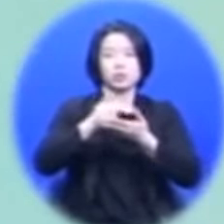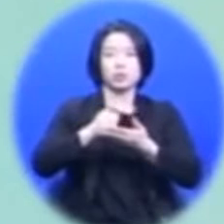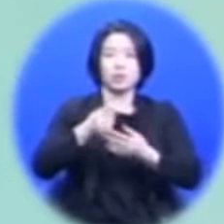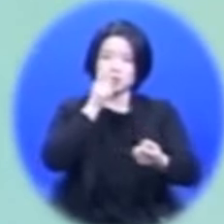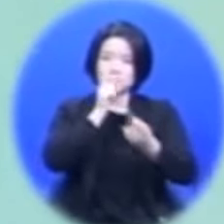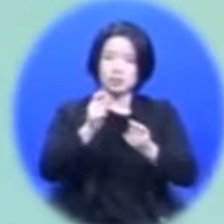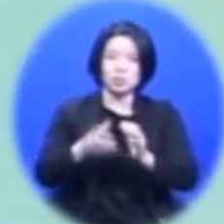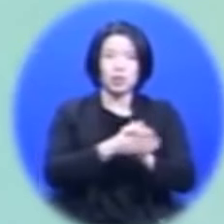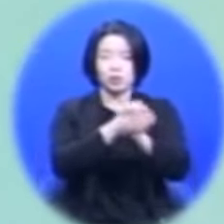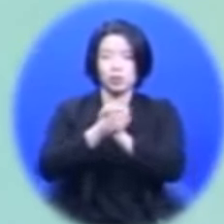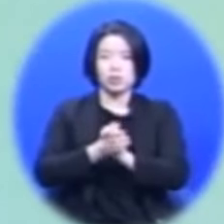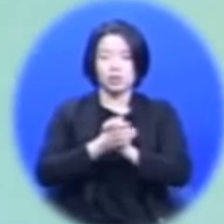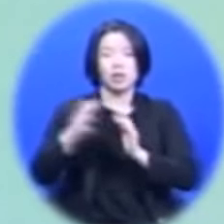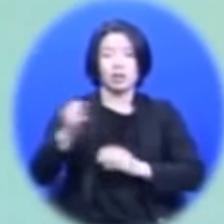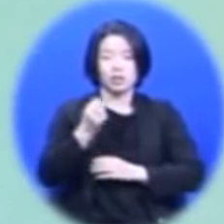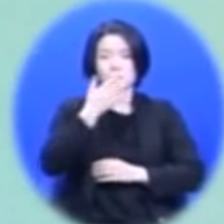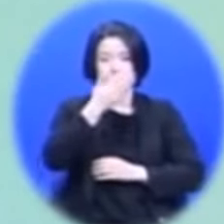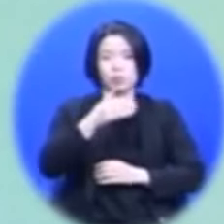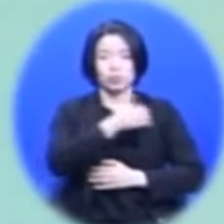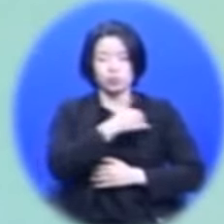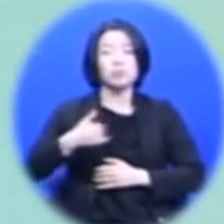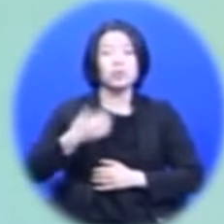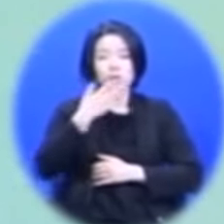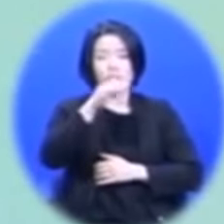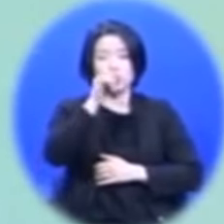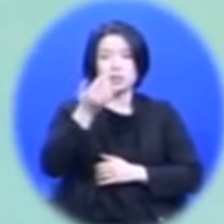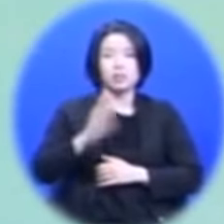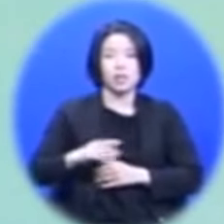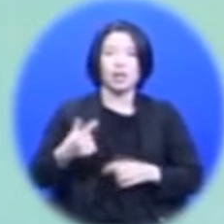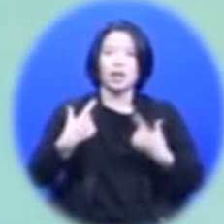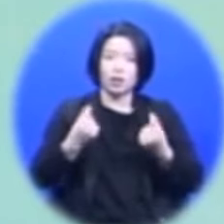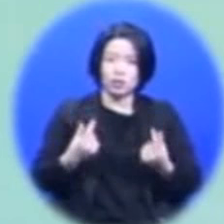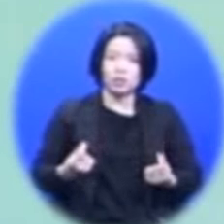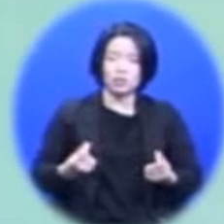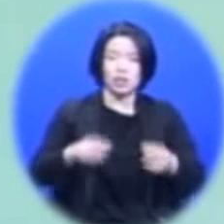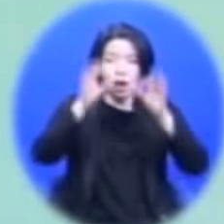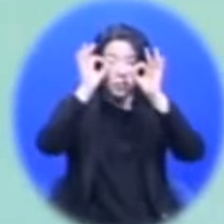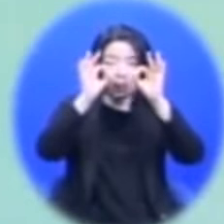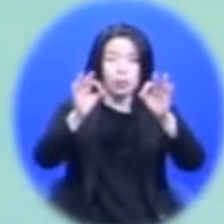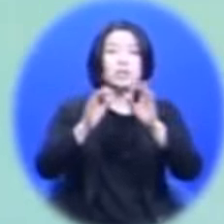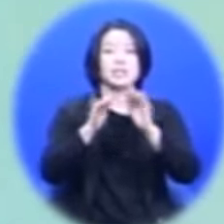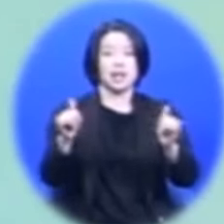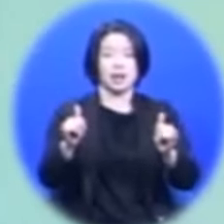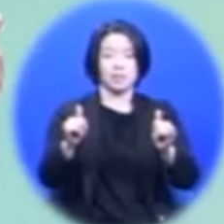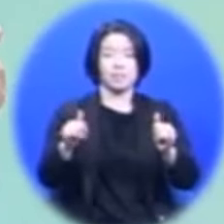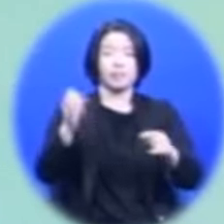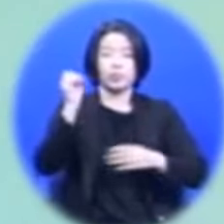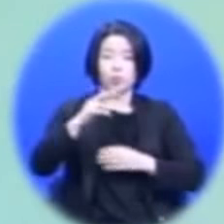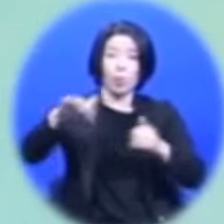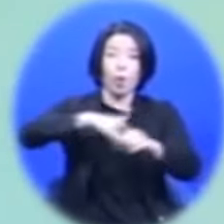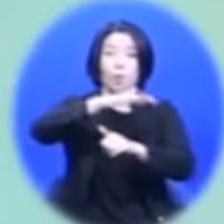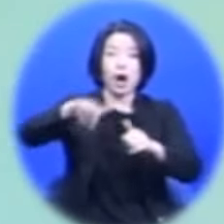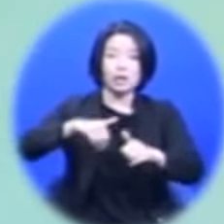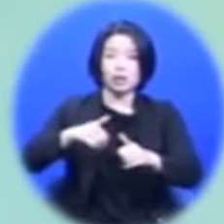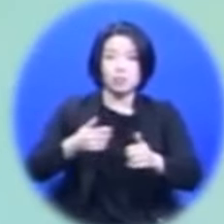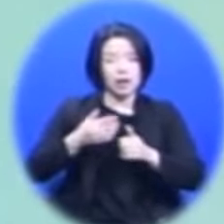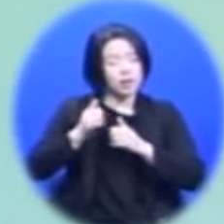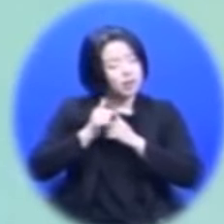그것으로 충분할 수 있는데, 여전히 보이는 사람 또는 환경만